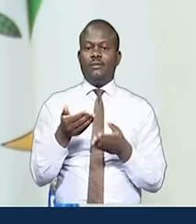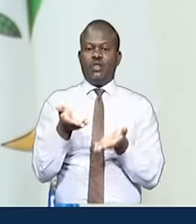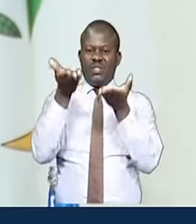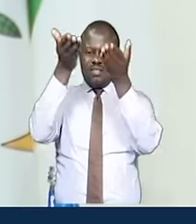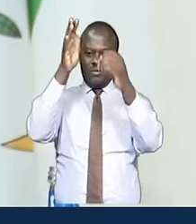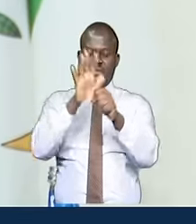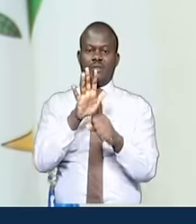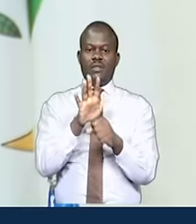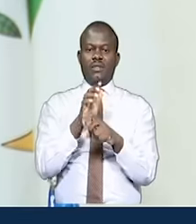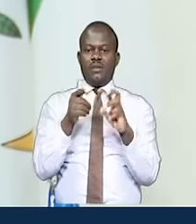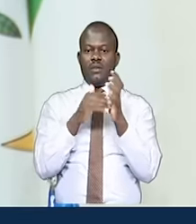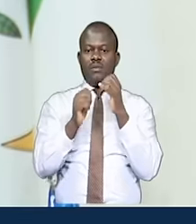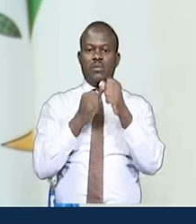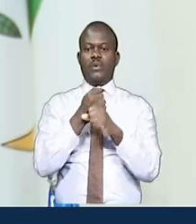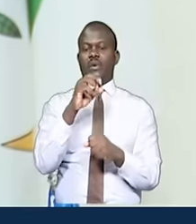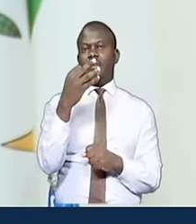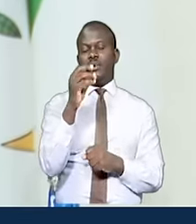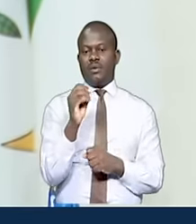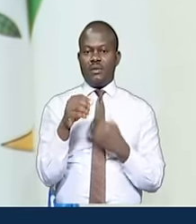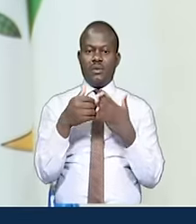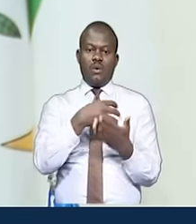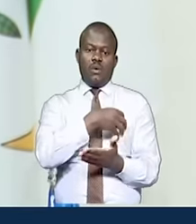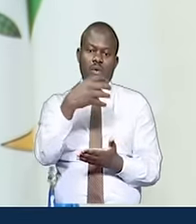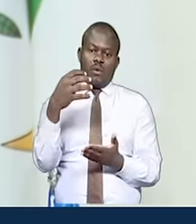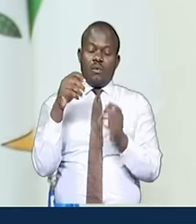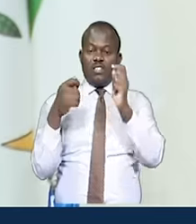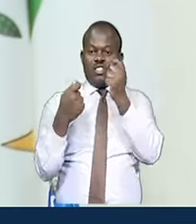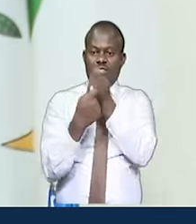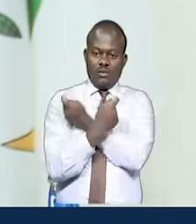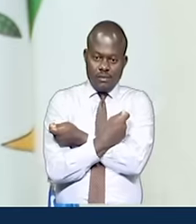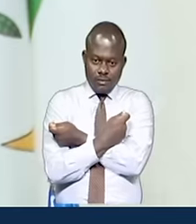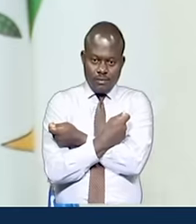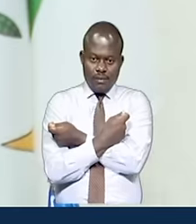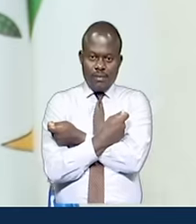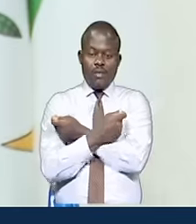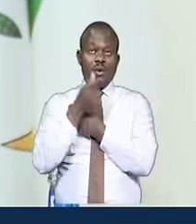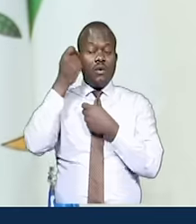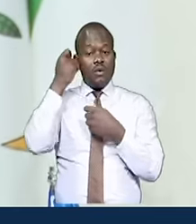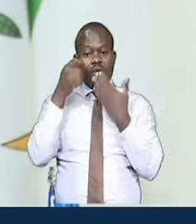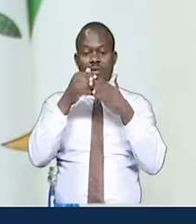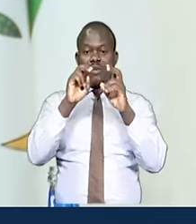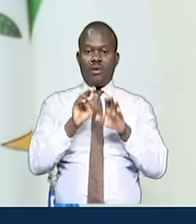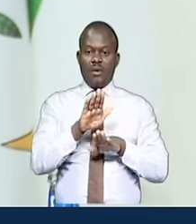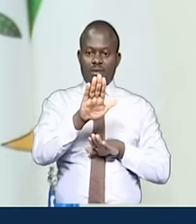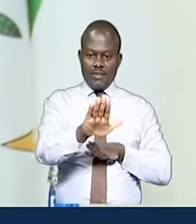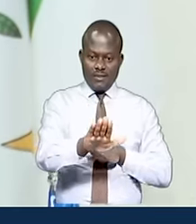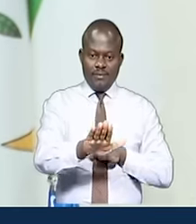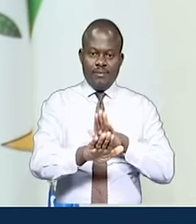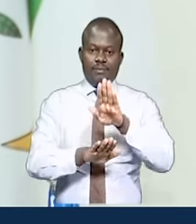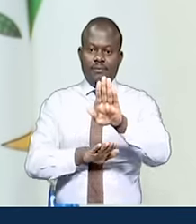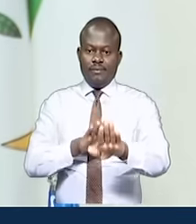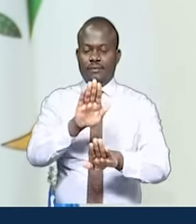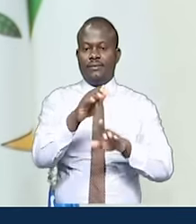cyane ariko muri imyaka 30 ubukungu bwagiye buhinduka urumva rero ko hari intambwe ikomeye